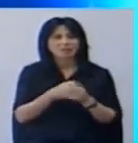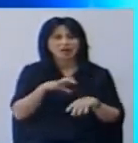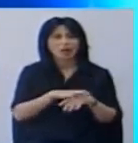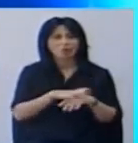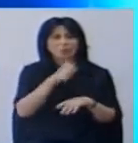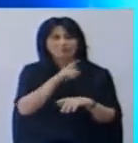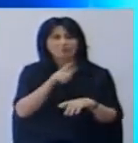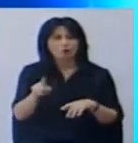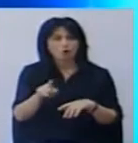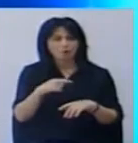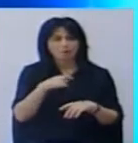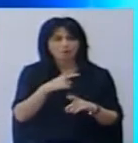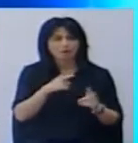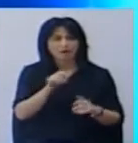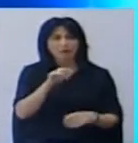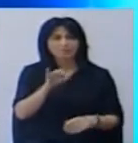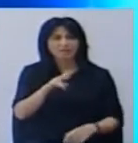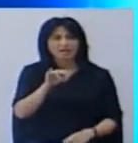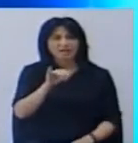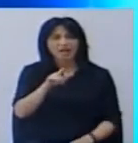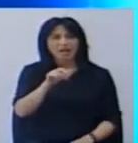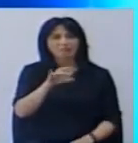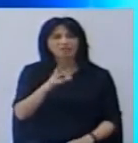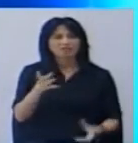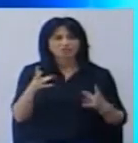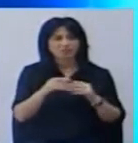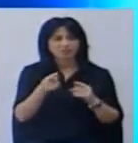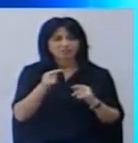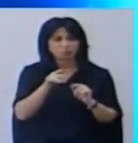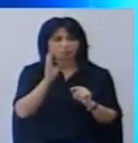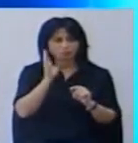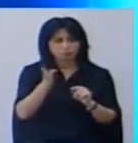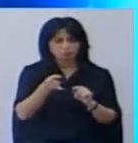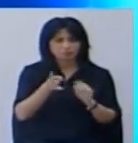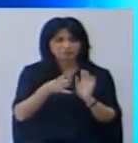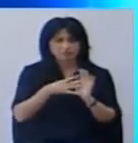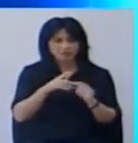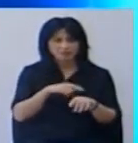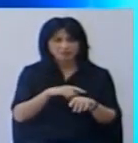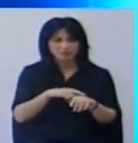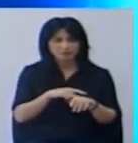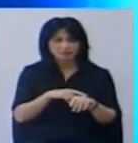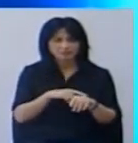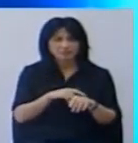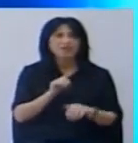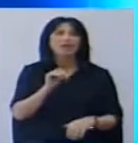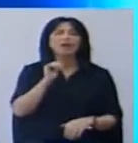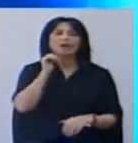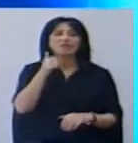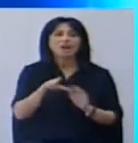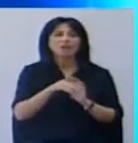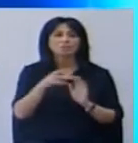დროს ფორმატში არჩილ გამზარდიასთან და ლელა გაფრინდაშვილთან ერთად დაუბრუნდები.